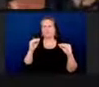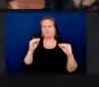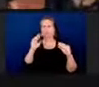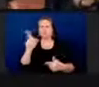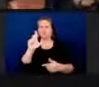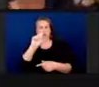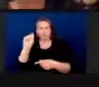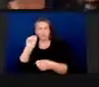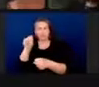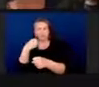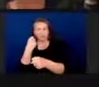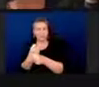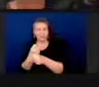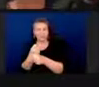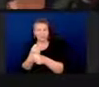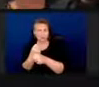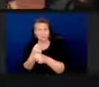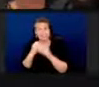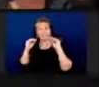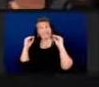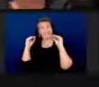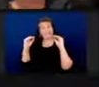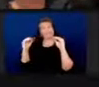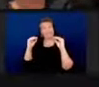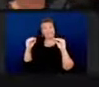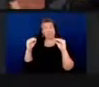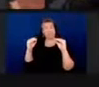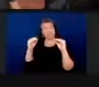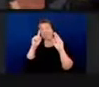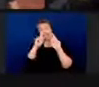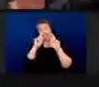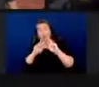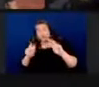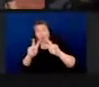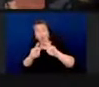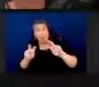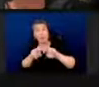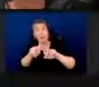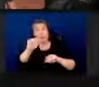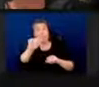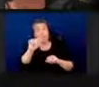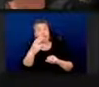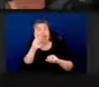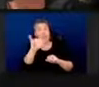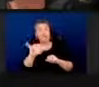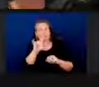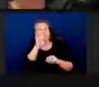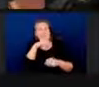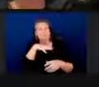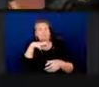أنا كنت معلما لمدة 20 عاما،